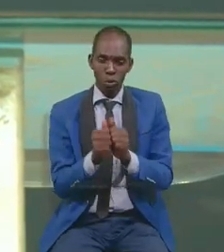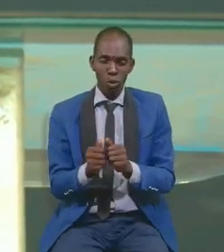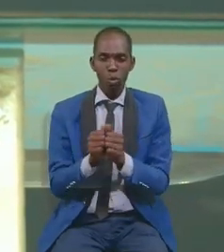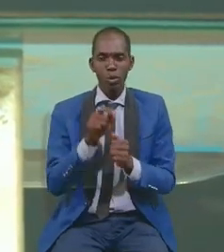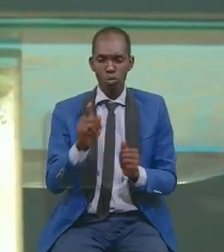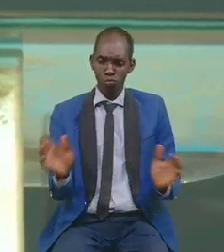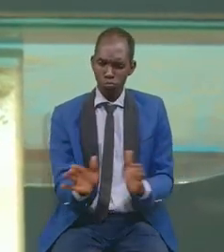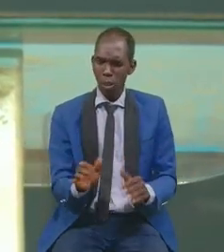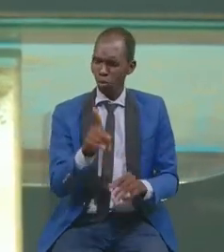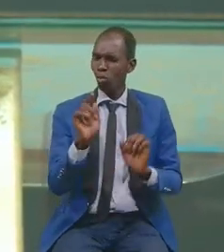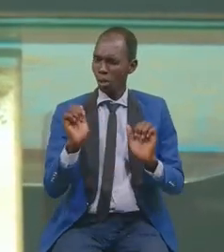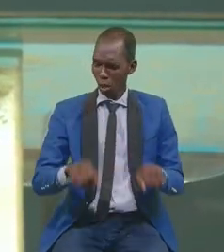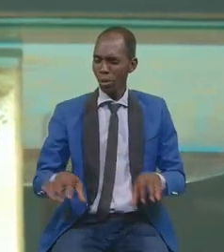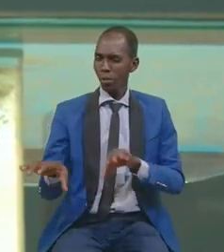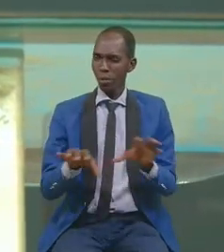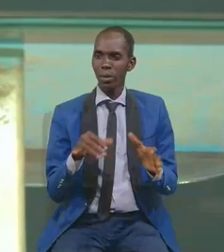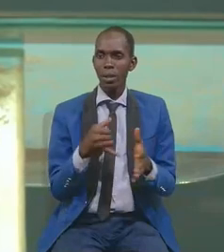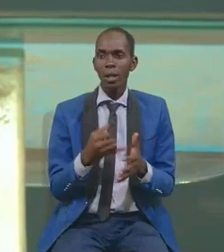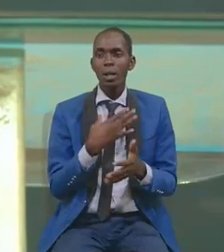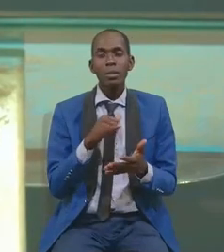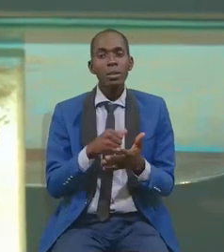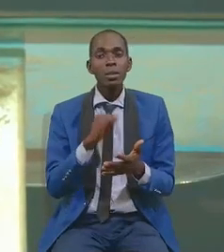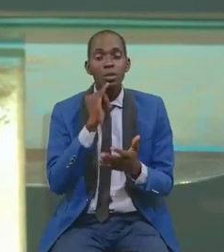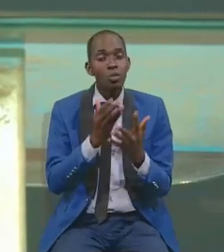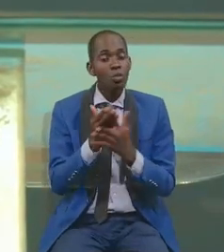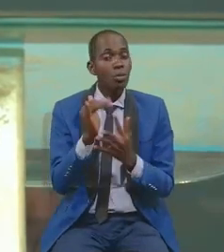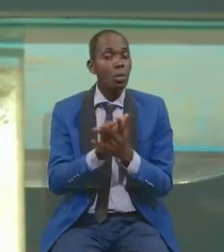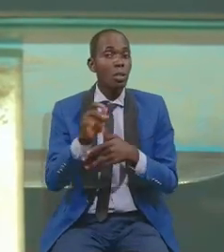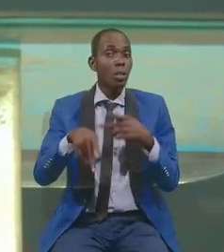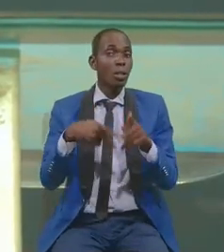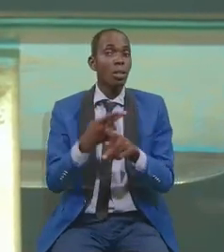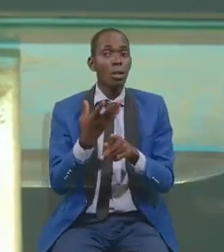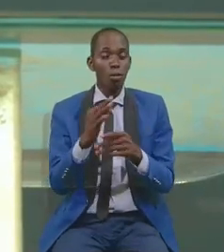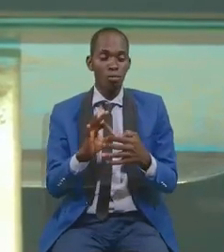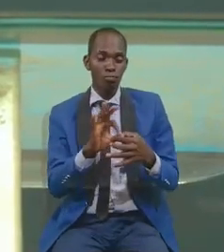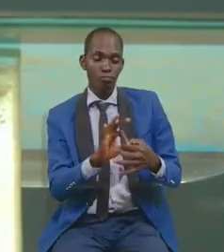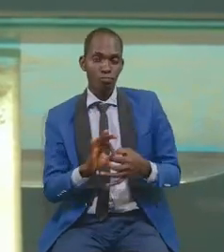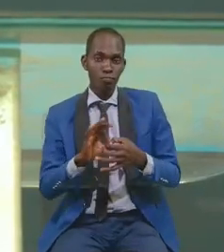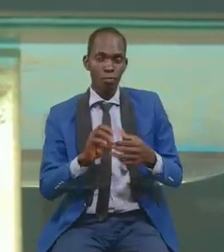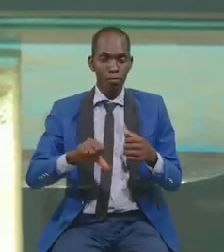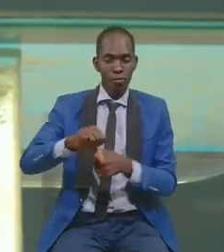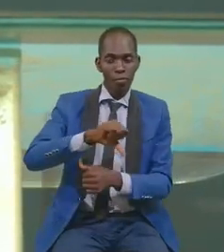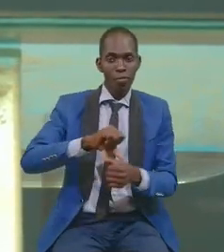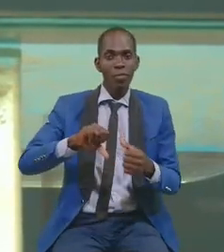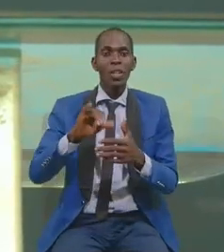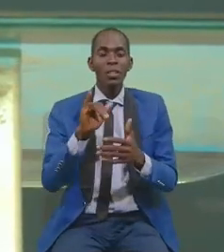l'avant, tu peux l'atteindre. Et c'est par une telle communion qu'on finit par